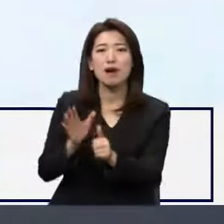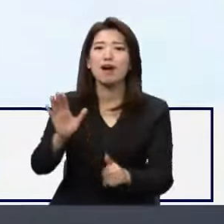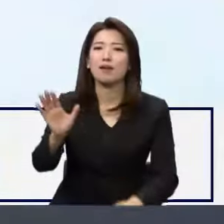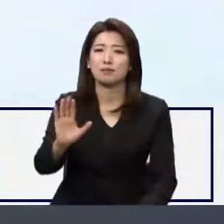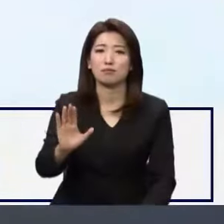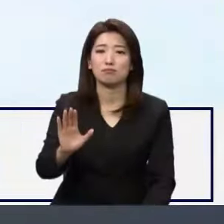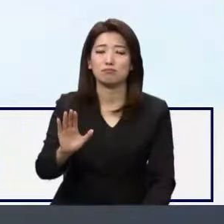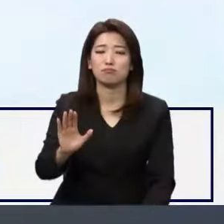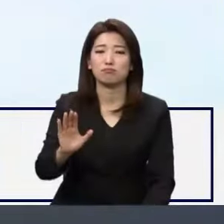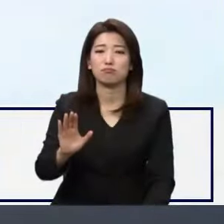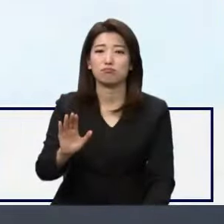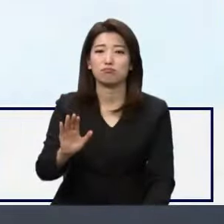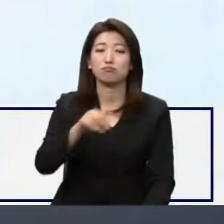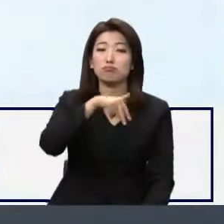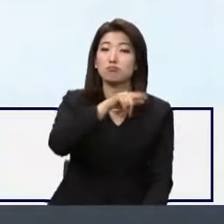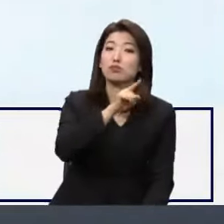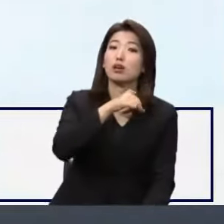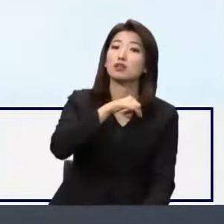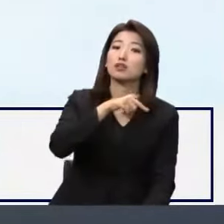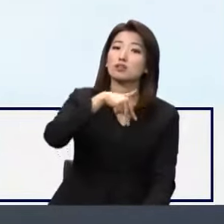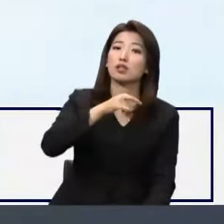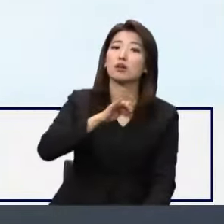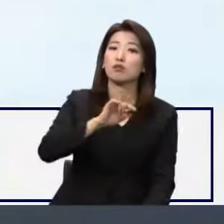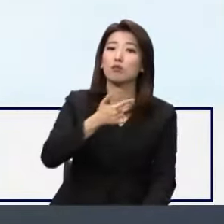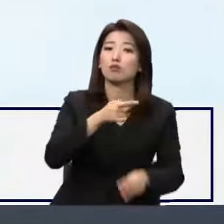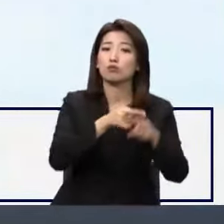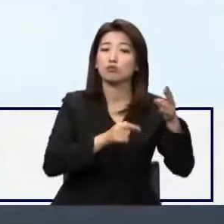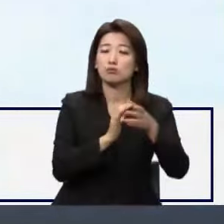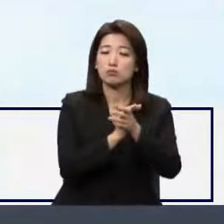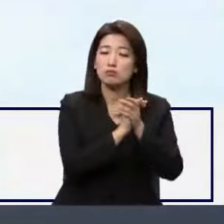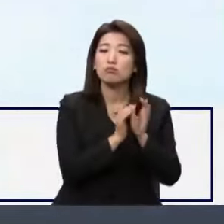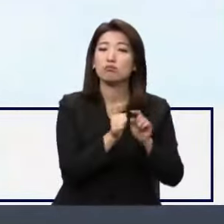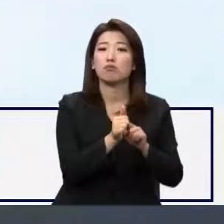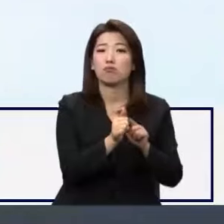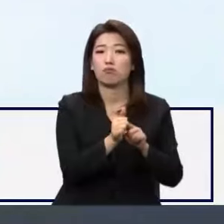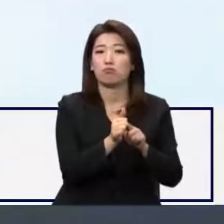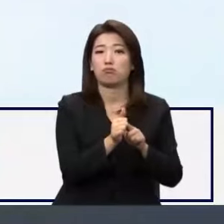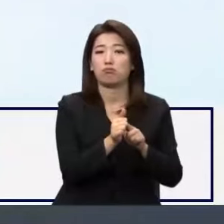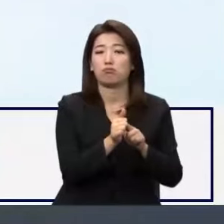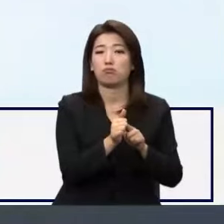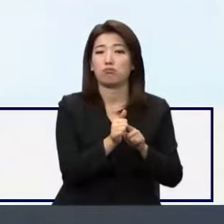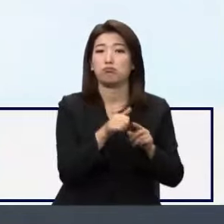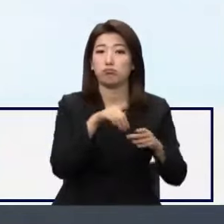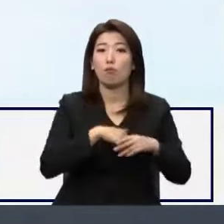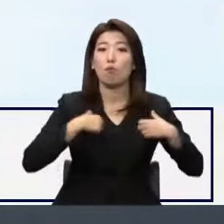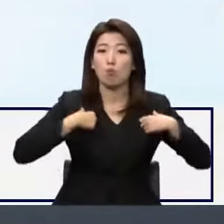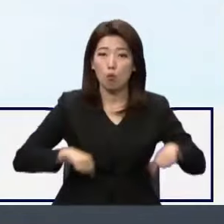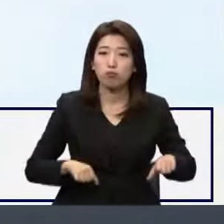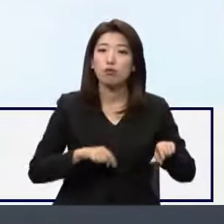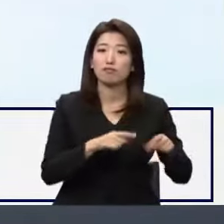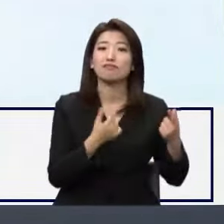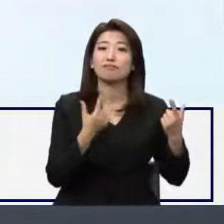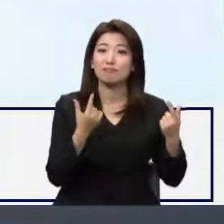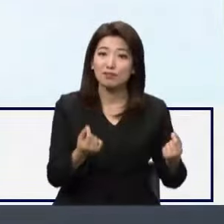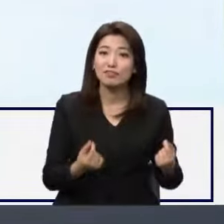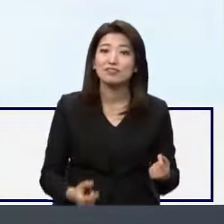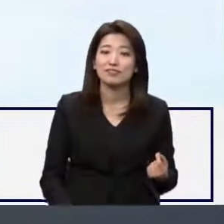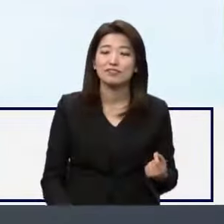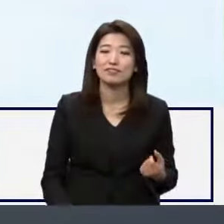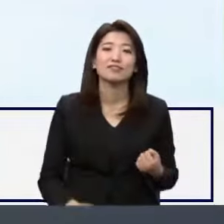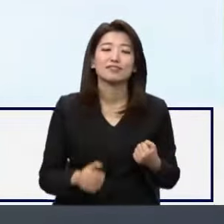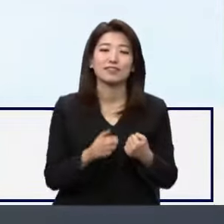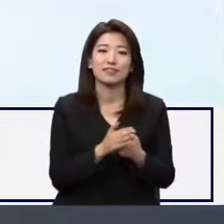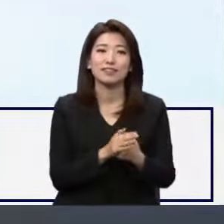생각합니다음 출마를 권유받은게 아니다 장재원 가장 최근이라고 얘기되는 장재원 의원이 불출마를